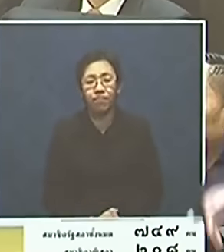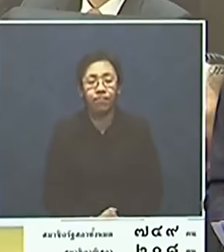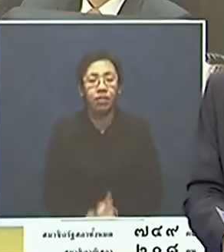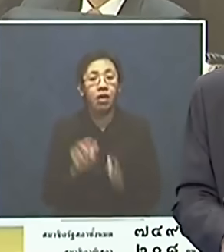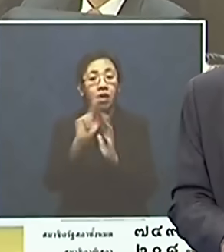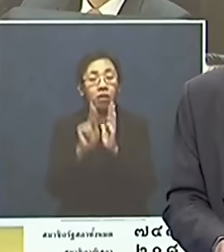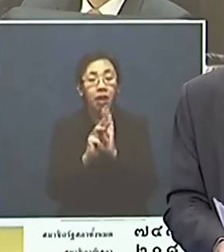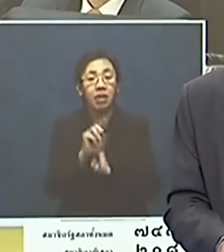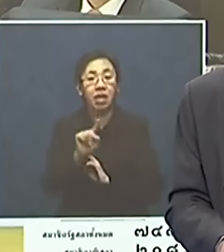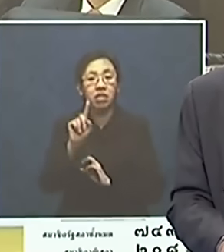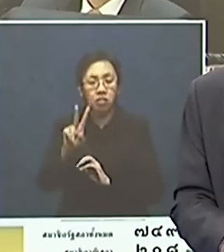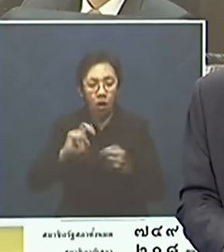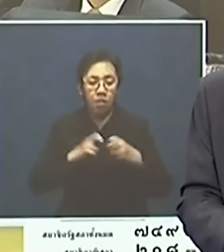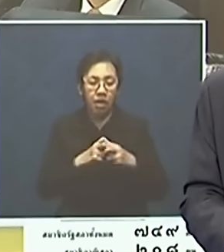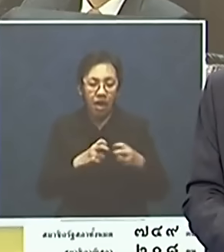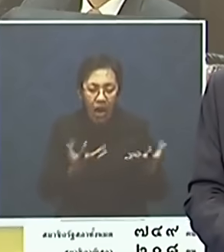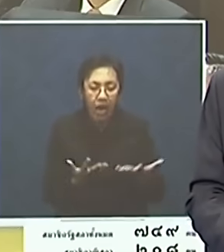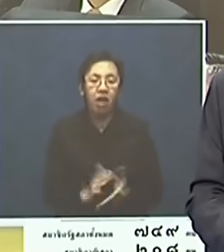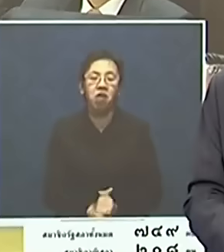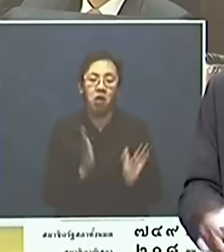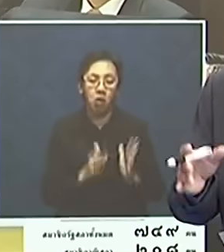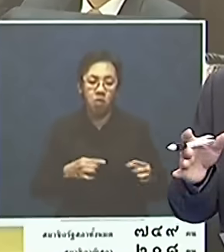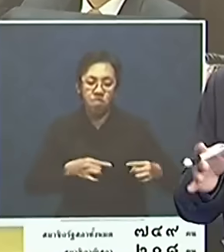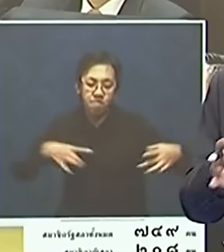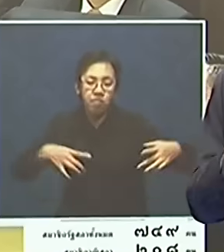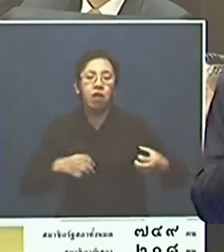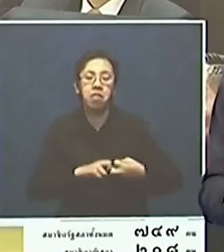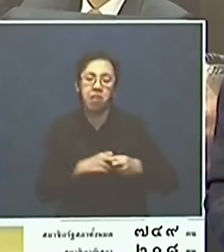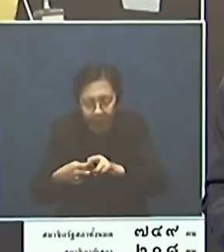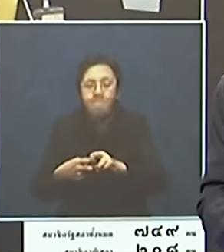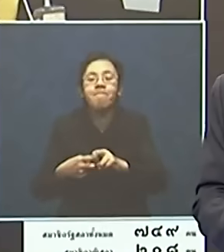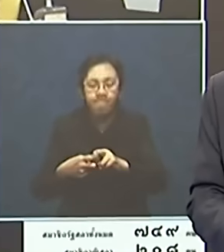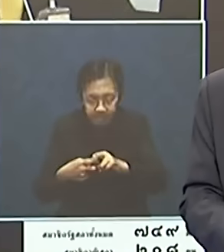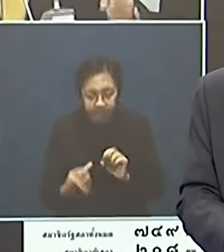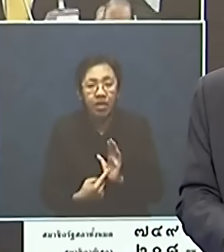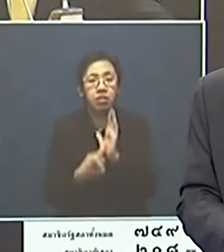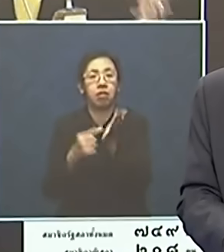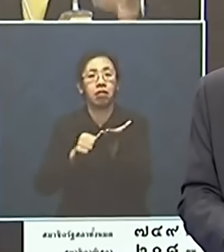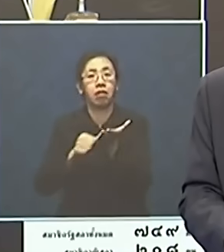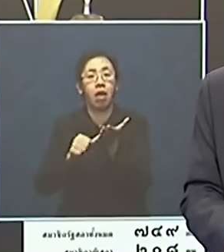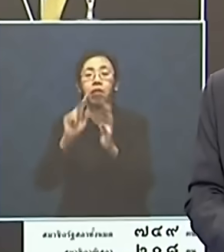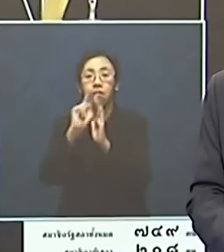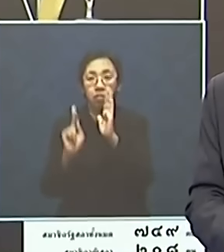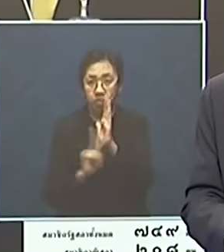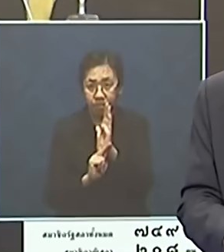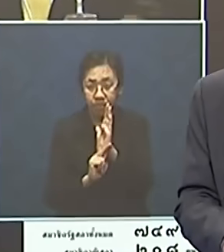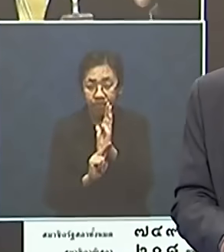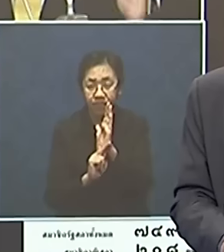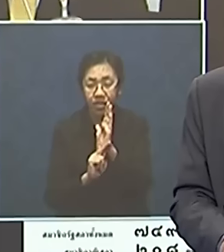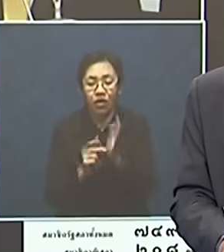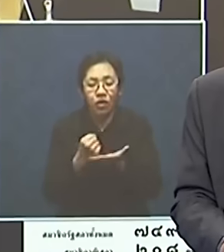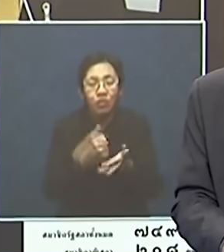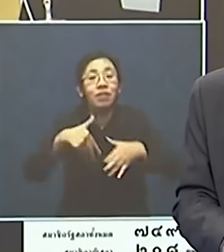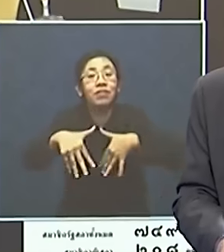ลงคะแนนนะครับเมื่อวานนี้ครับในญัตติที่เกี่ยวข้องกับการเสนอชื่อซ้ำของคุณพิธานนะครับนี่ก็คือความ